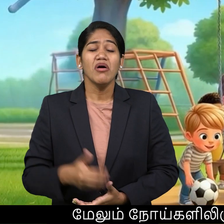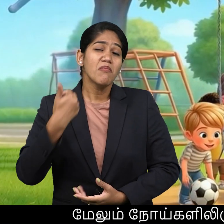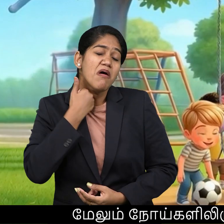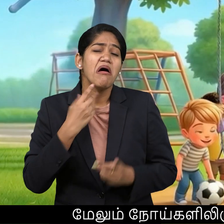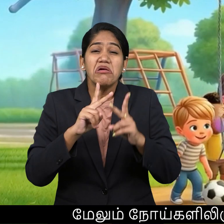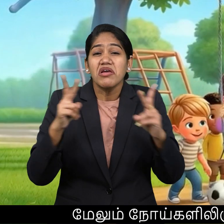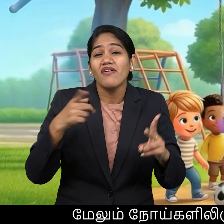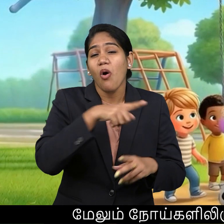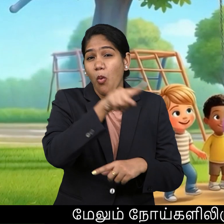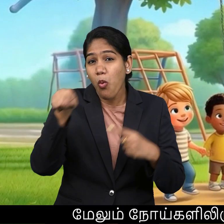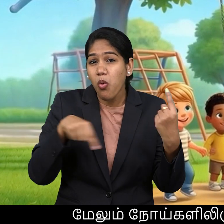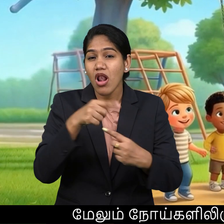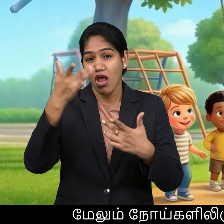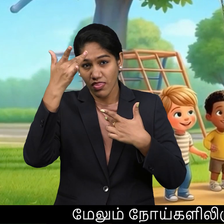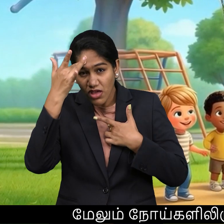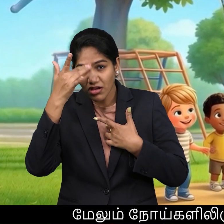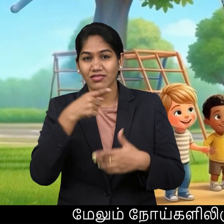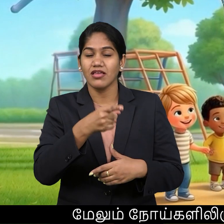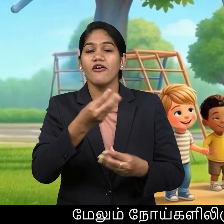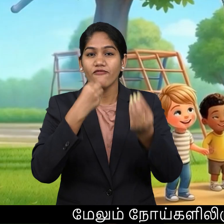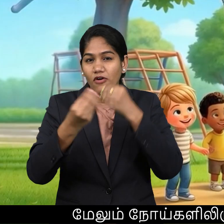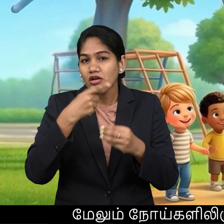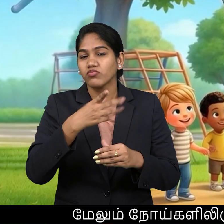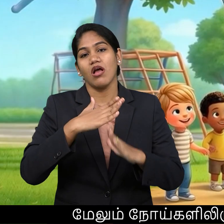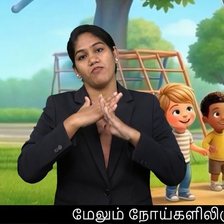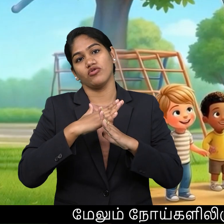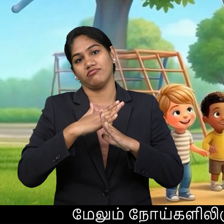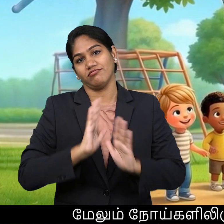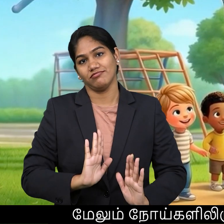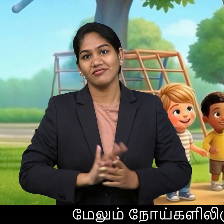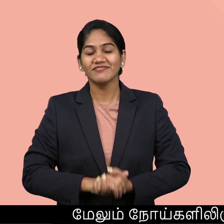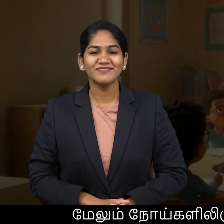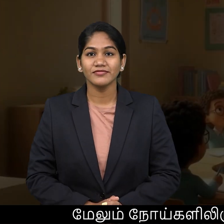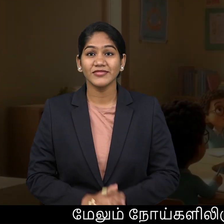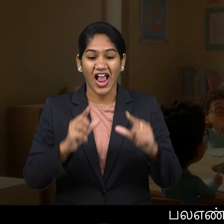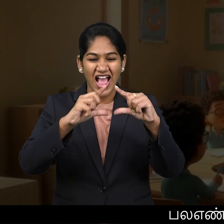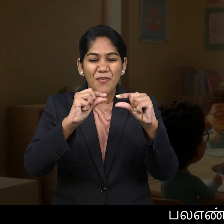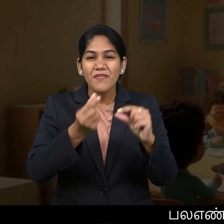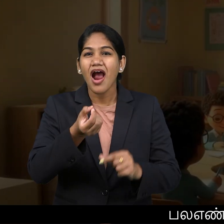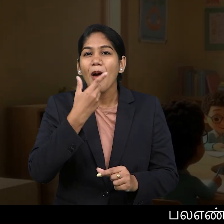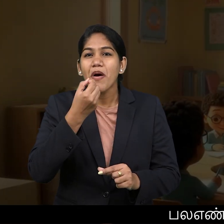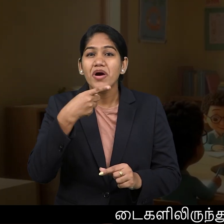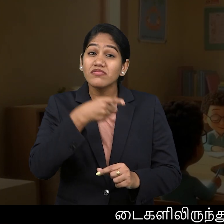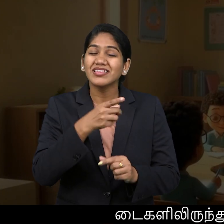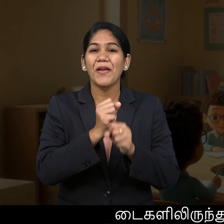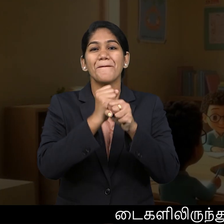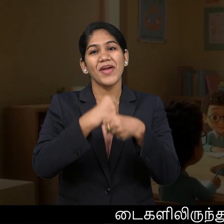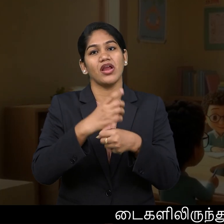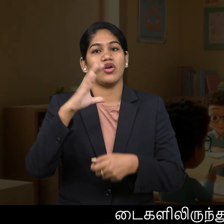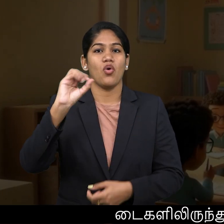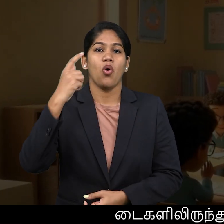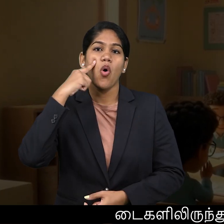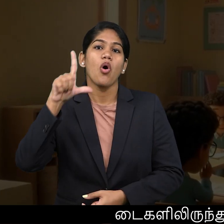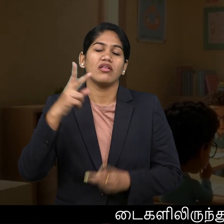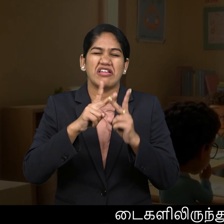நோயிலிருந்து நம்மை பாதுகாக்கவும் உதவுகின்றன. பல எண்ணெய்கள்